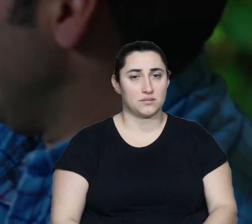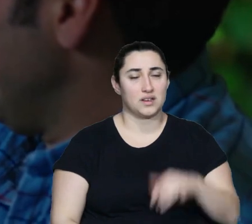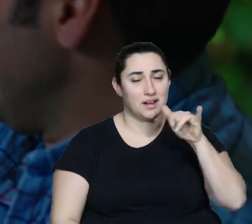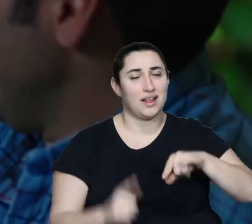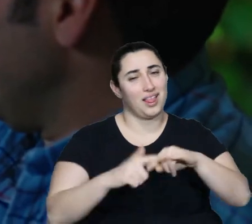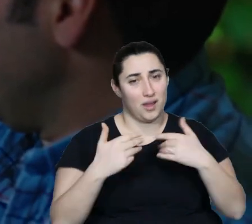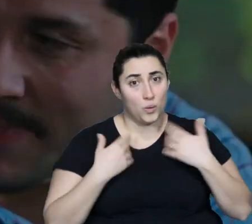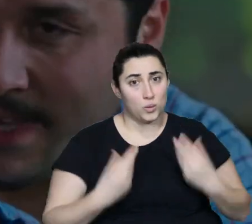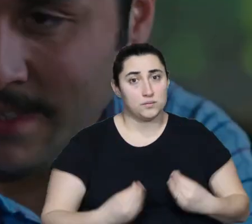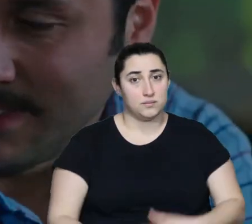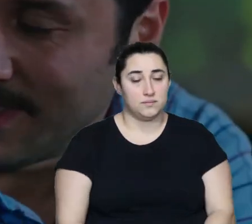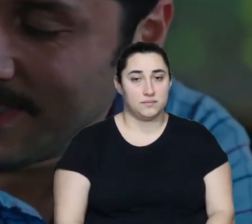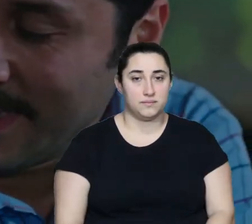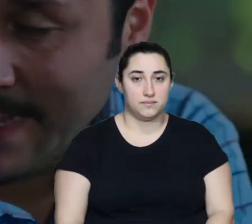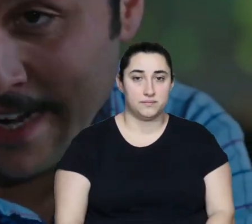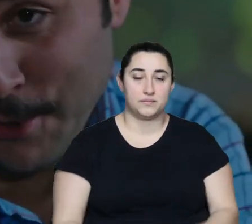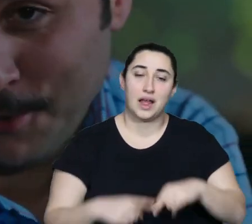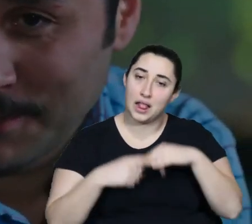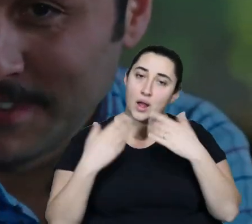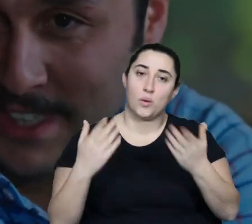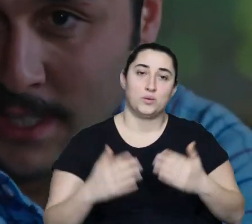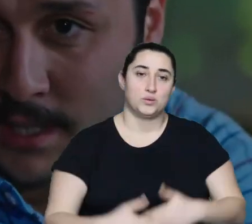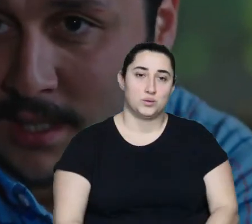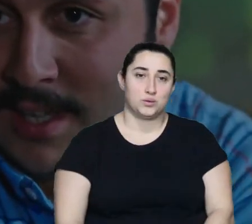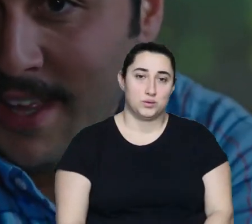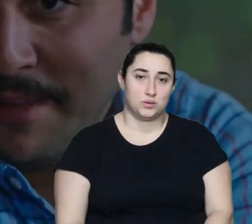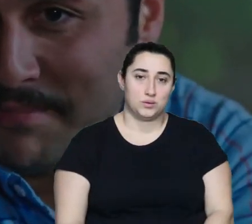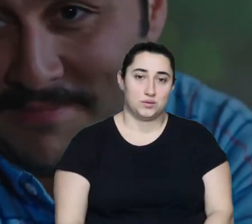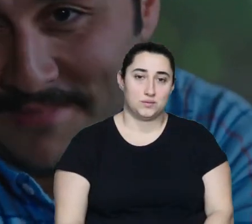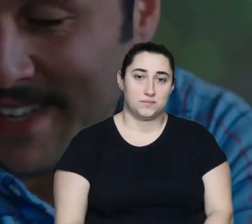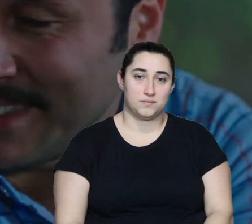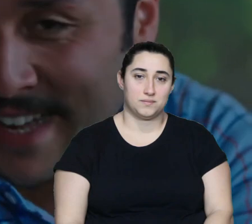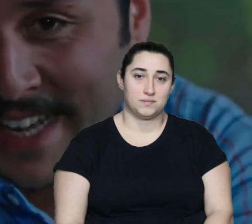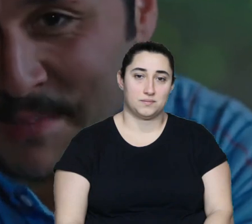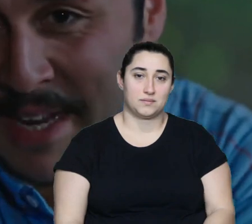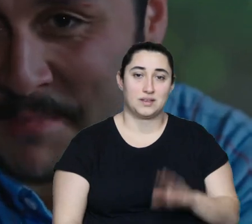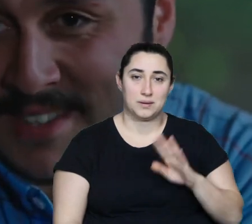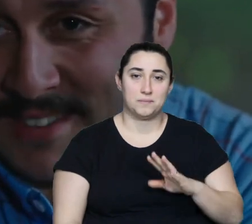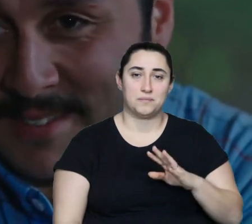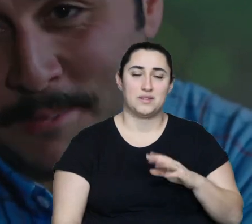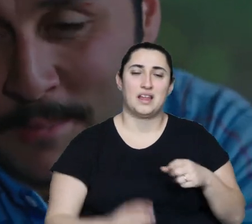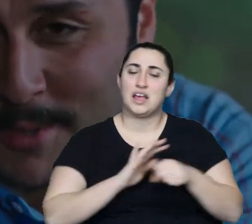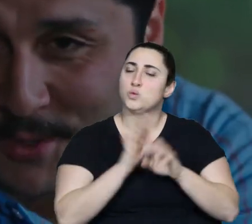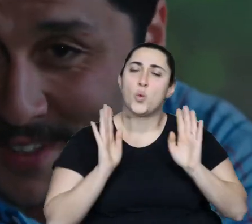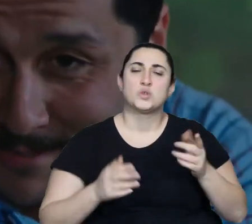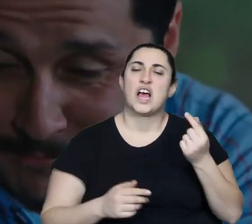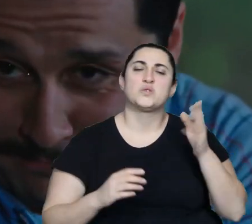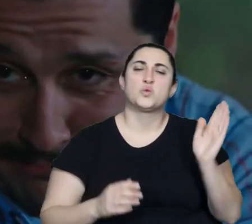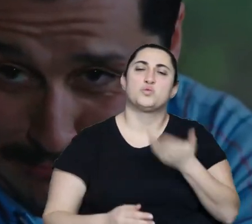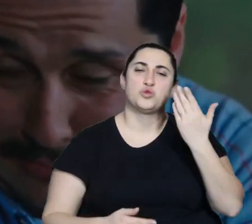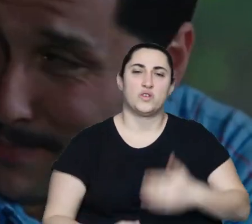Hakkını helal et olur mu? Helal olsun. Hem az bile yapmışsın. Boş